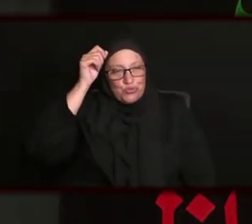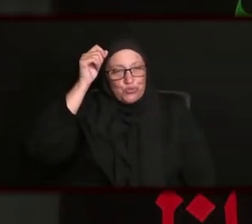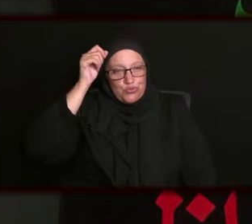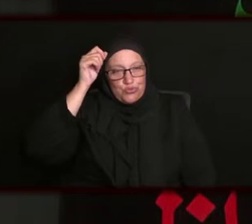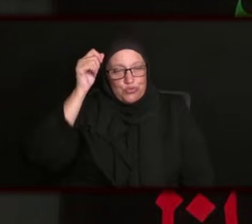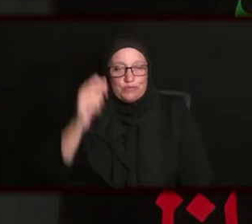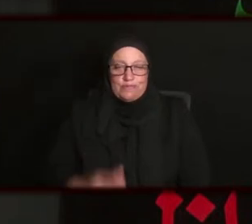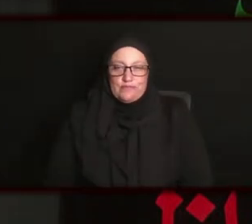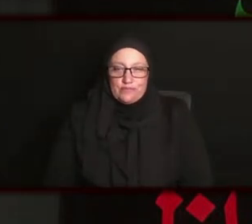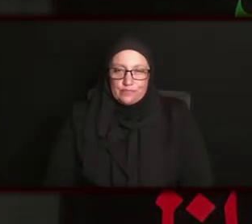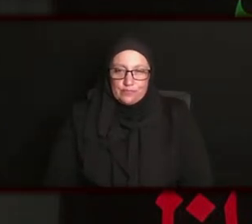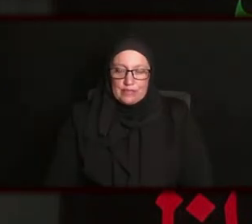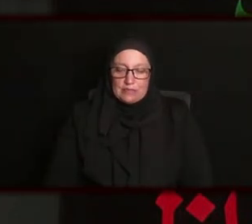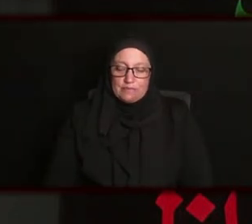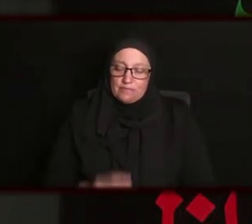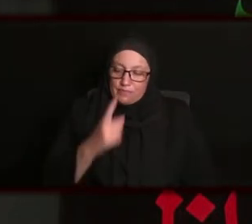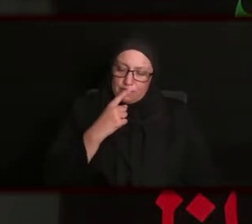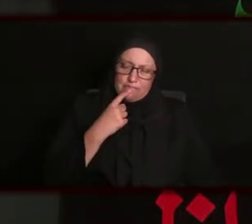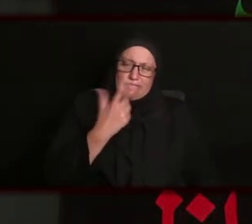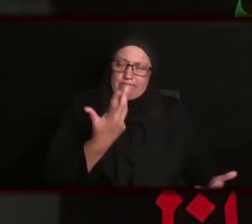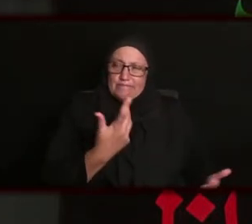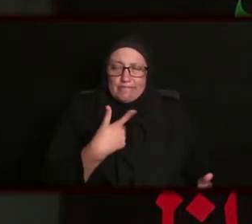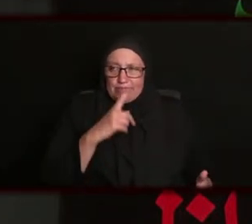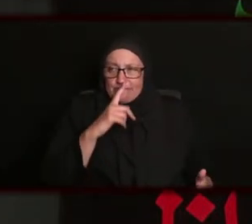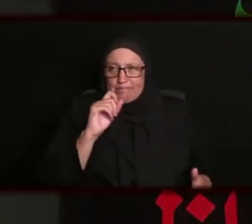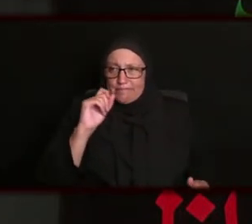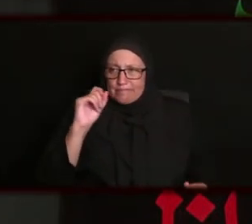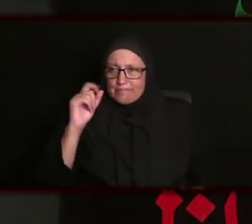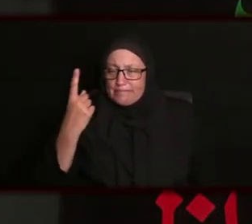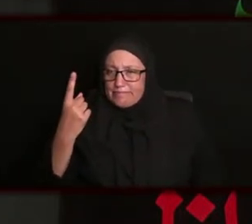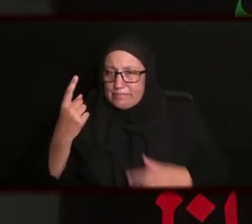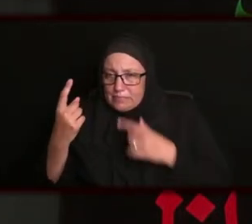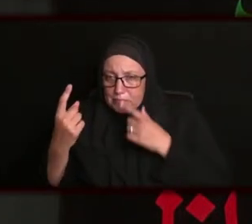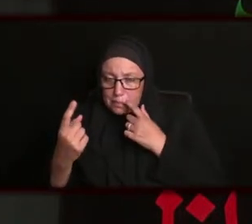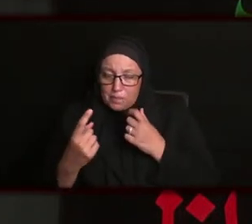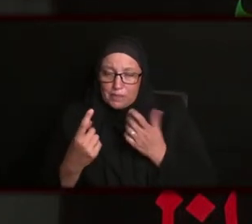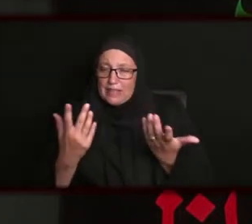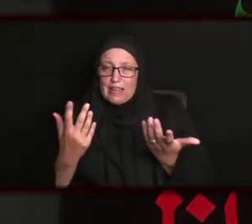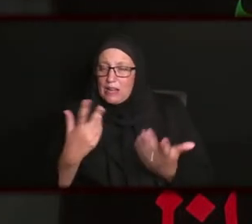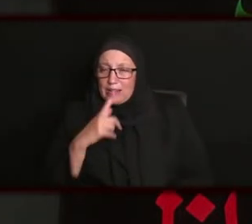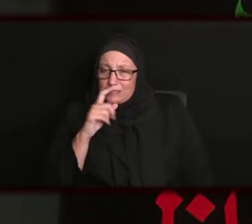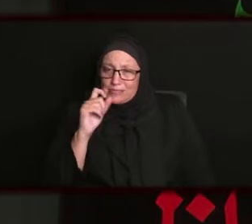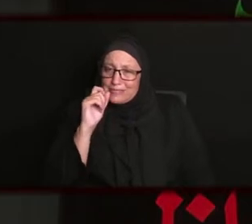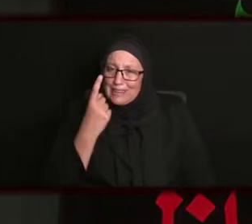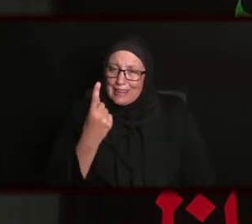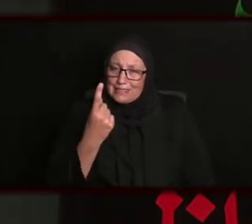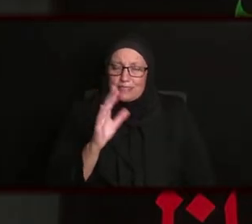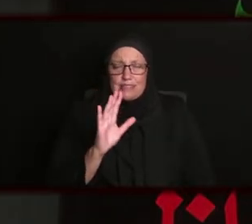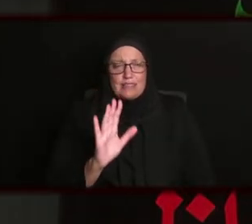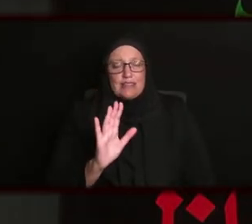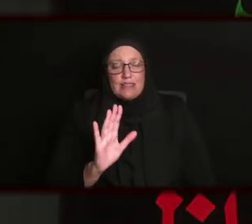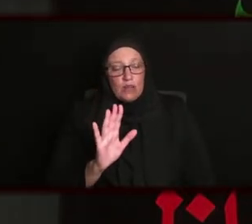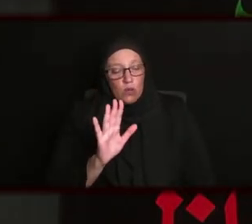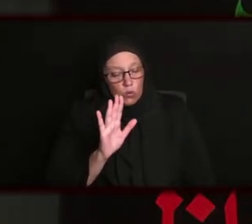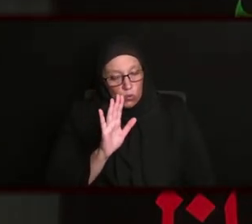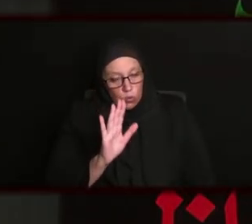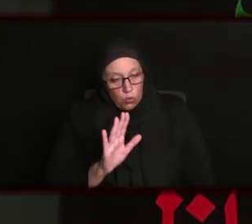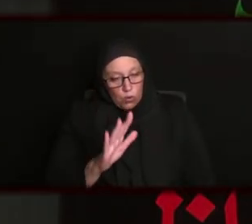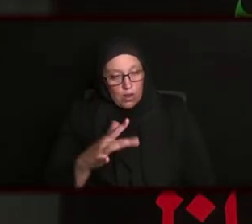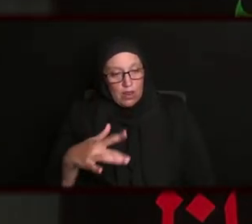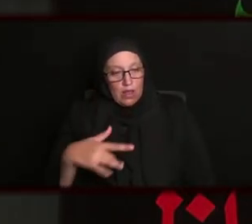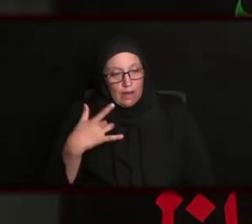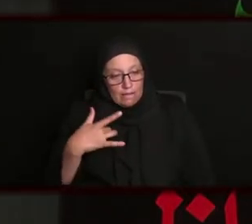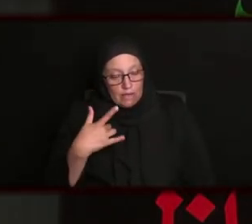understand certain things in my life. طيب, your equation is this. Either you think that you've fully